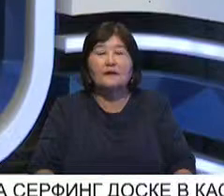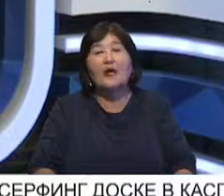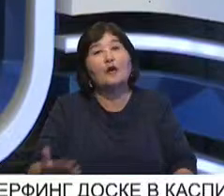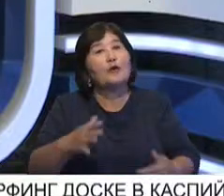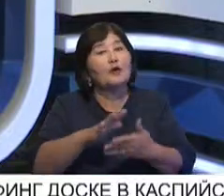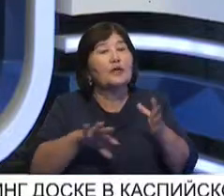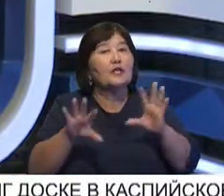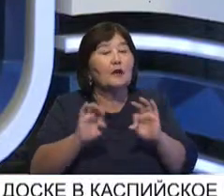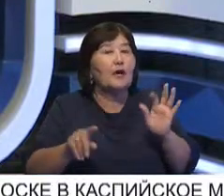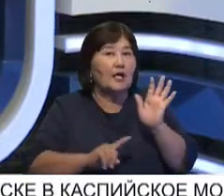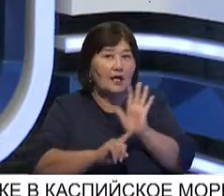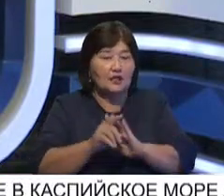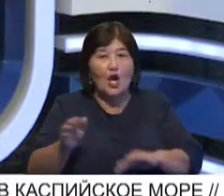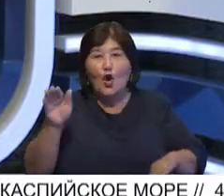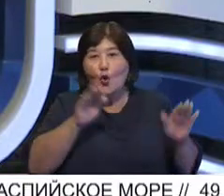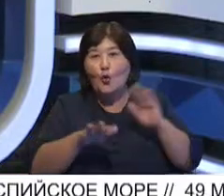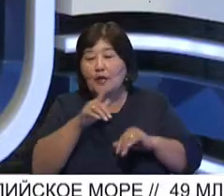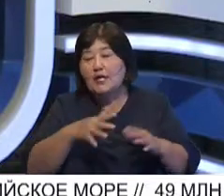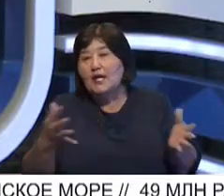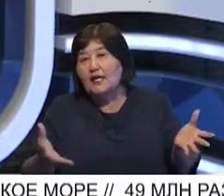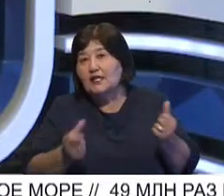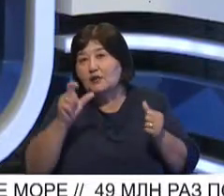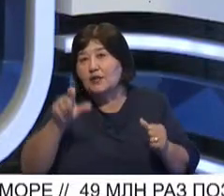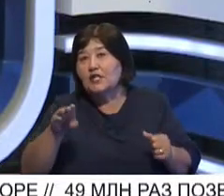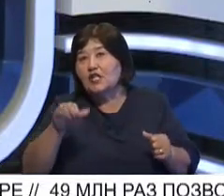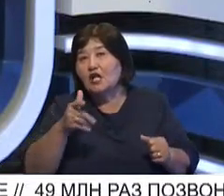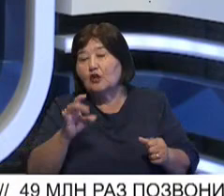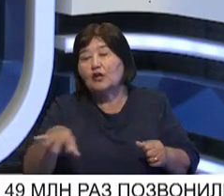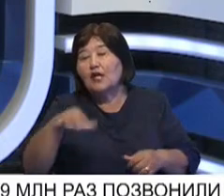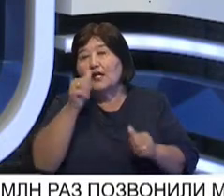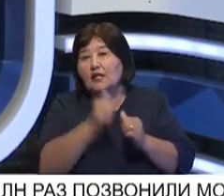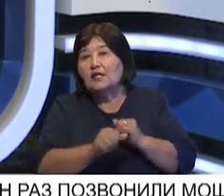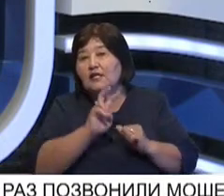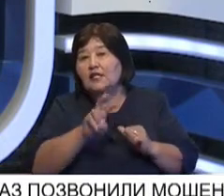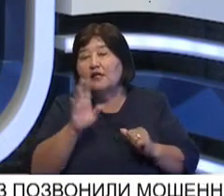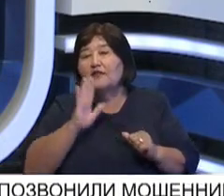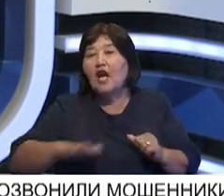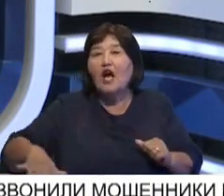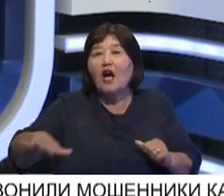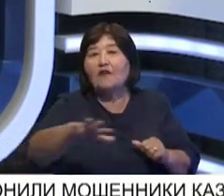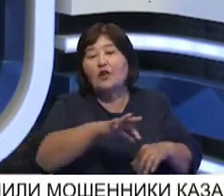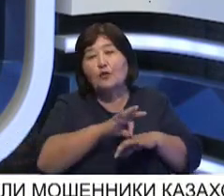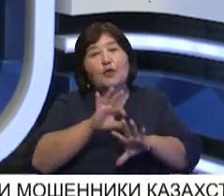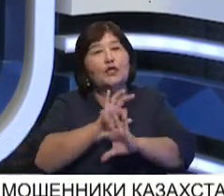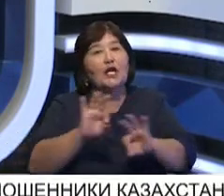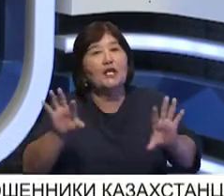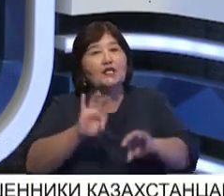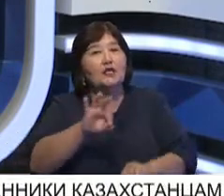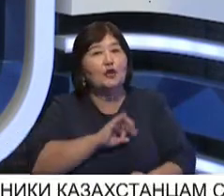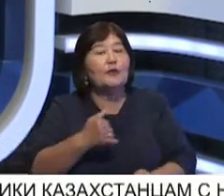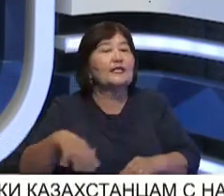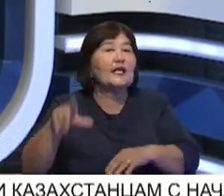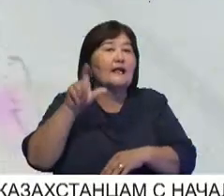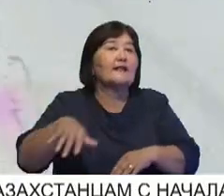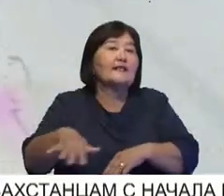мы продолжаем выпуск с начала купального сезона Спасатели Жана Курганского района ежедневно обходят водоёмы и проводят разъяснительную работу